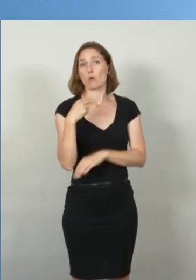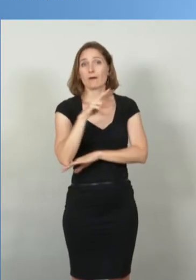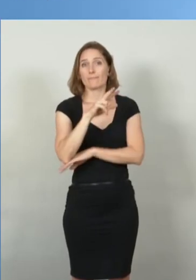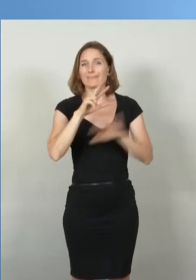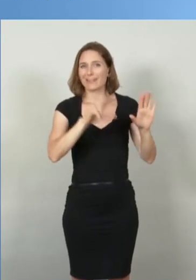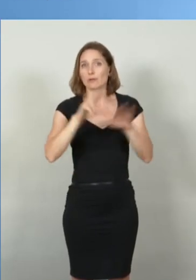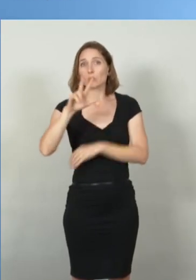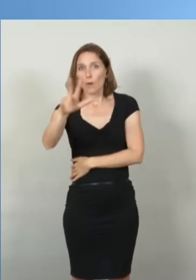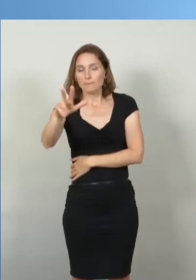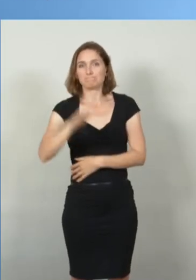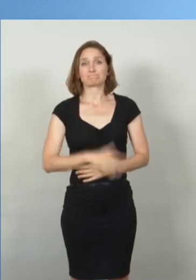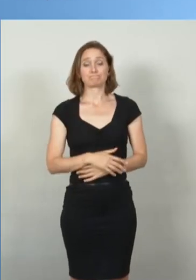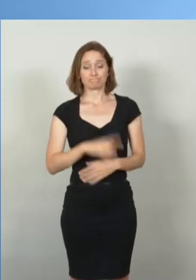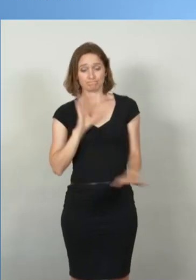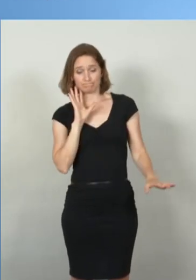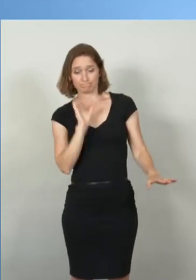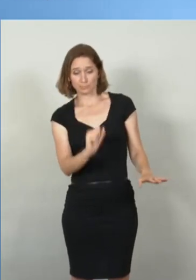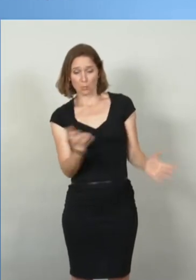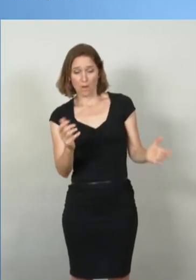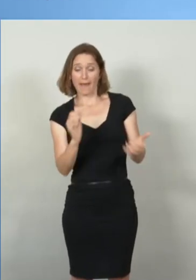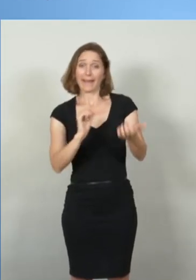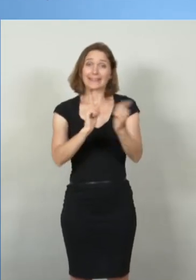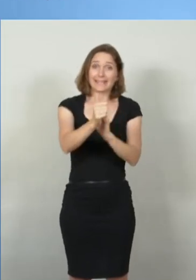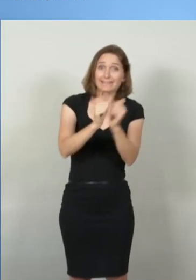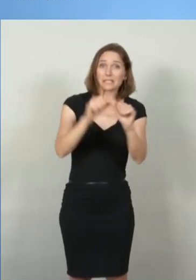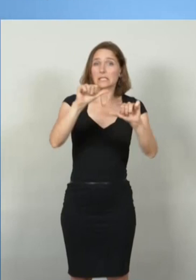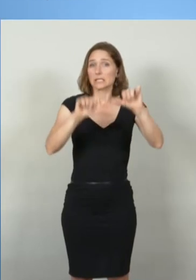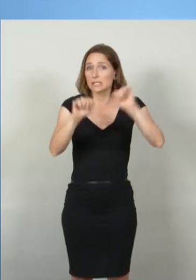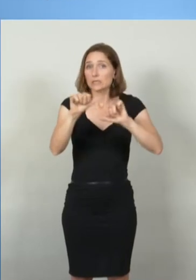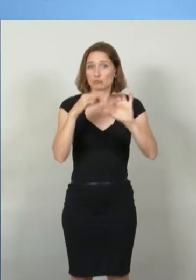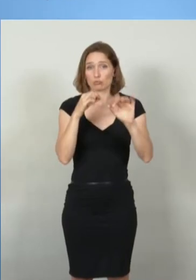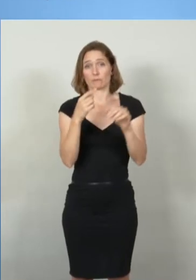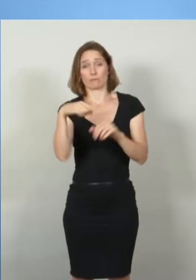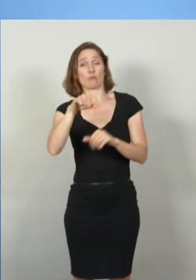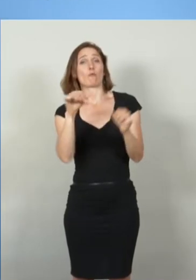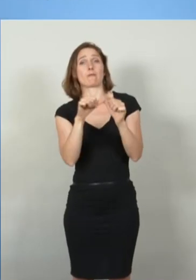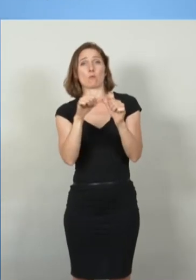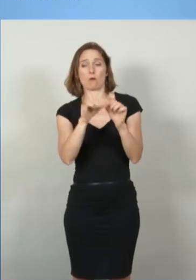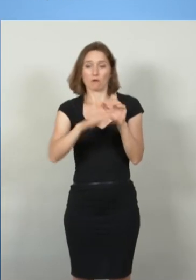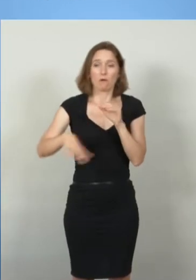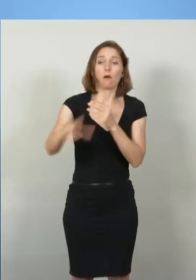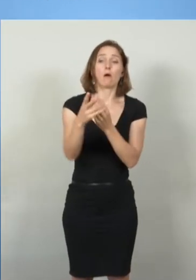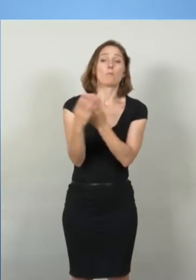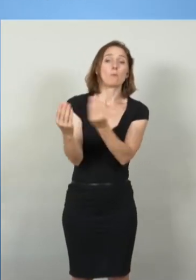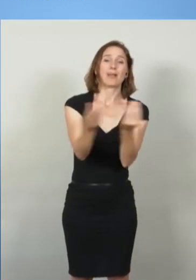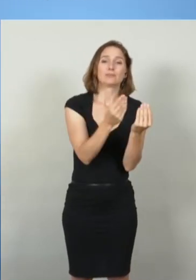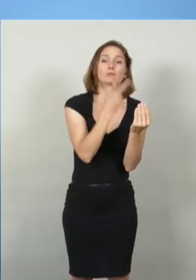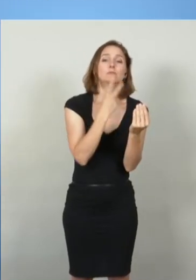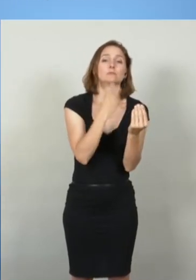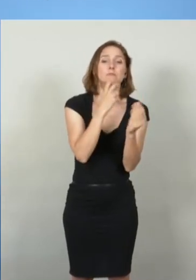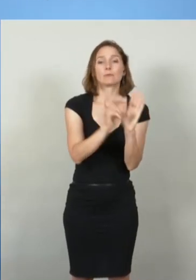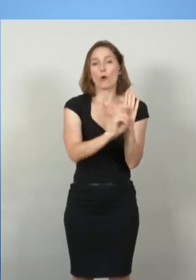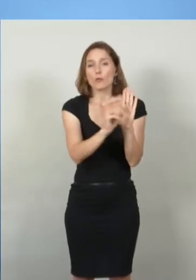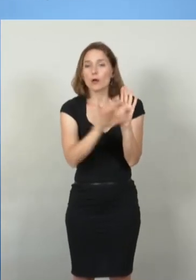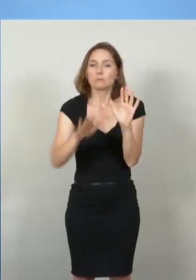que vous pour les et vous avez challenger les Grenoblois et les acteurs du territoire sur un certain nombre de défis et quand on regarde votre camembert là aussi vous l'avez présenté